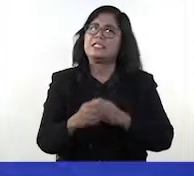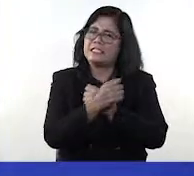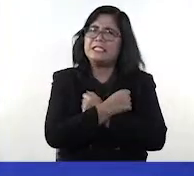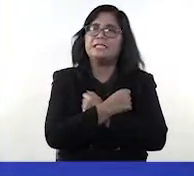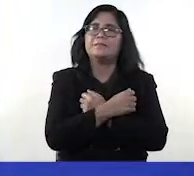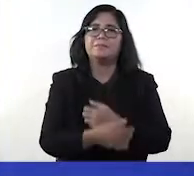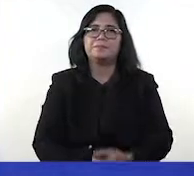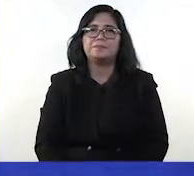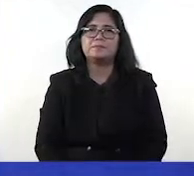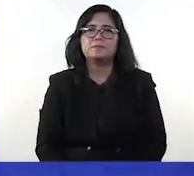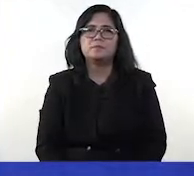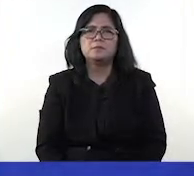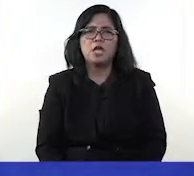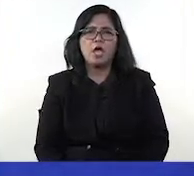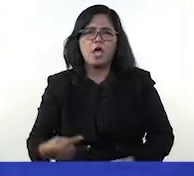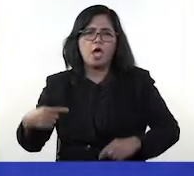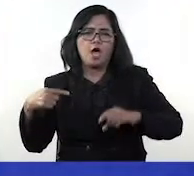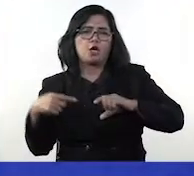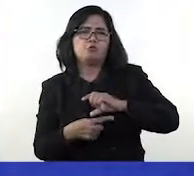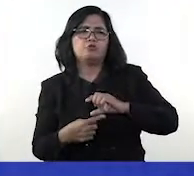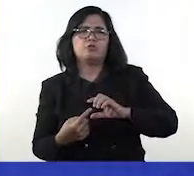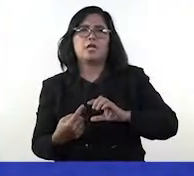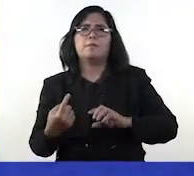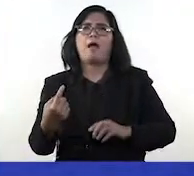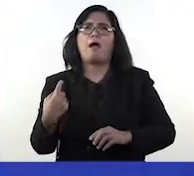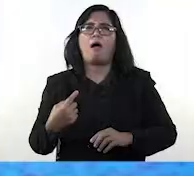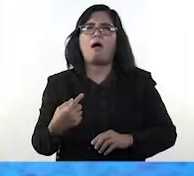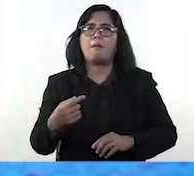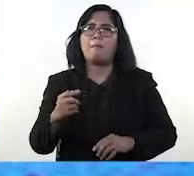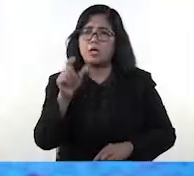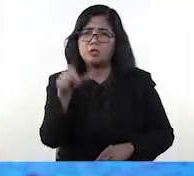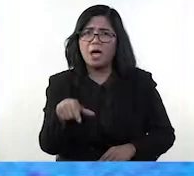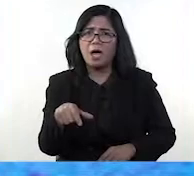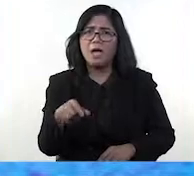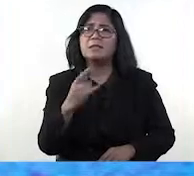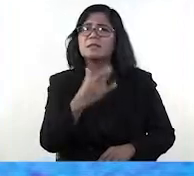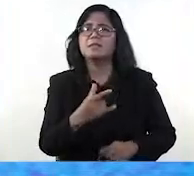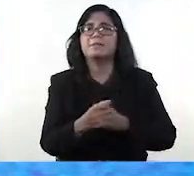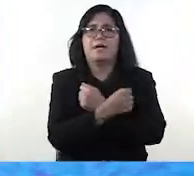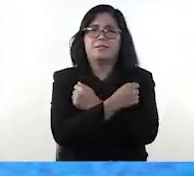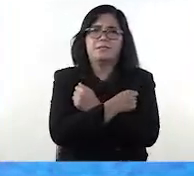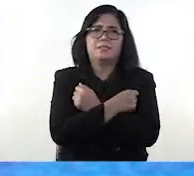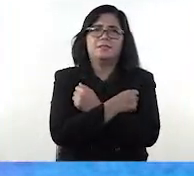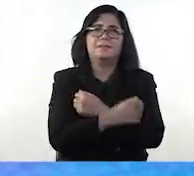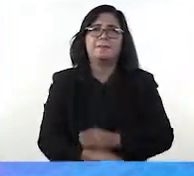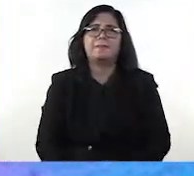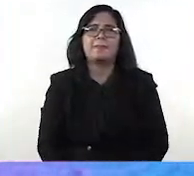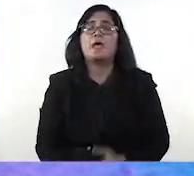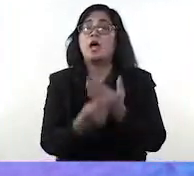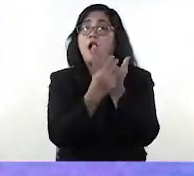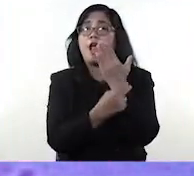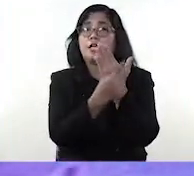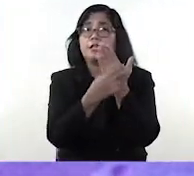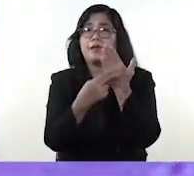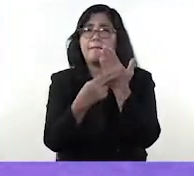Hai elek Hai yang busuk sudah dari belakang manusia bukan hai manusia kasih Hai